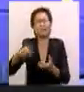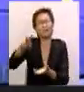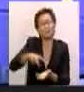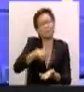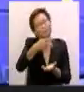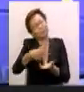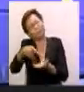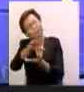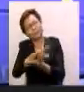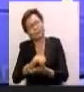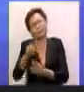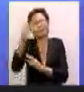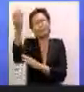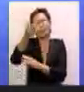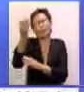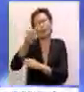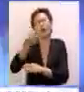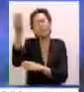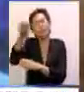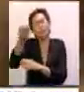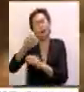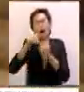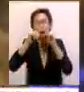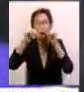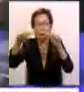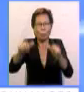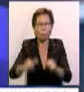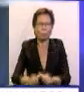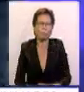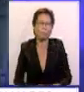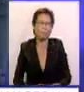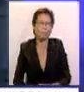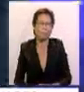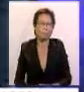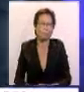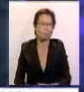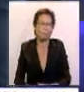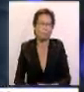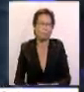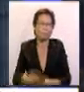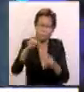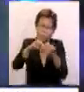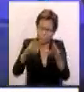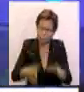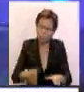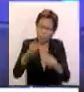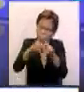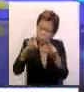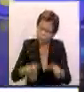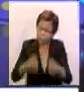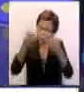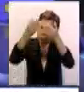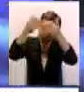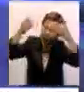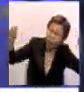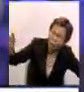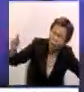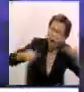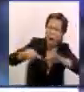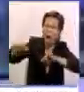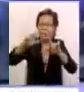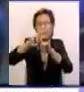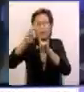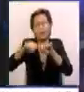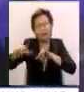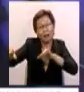dan juga pengucapan awam. Manakala sepanjang aktiviti berambih, peserta turut didedahkan kepada aktiviti